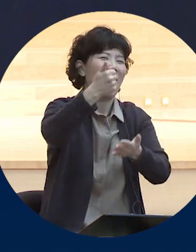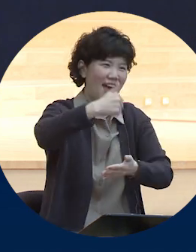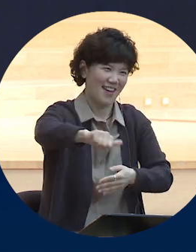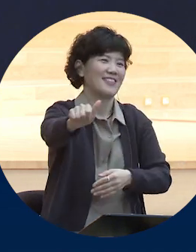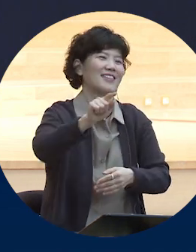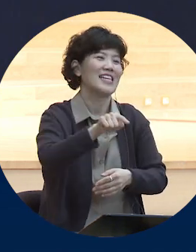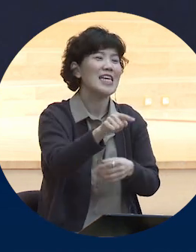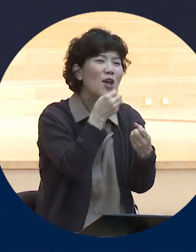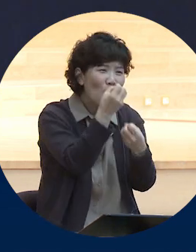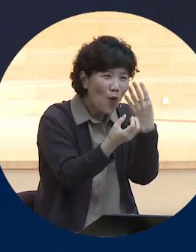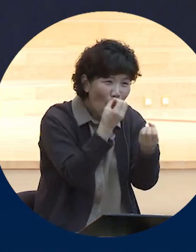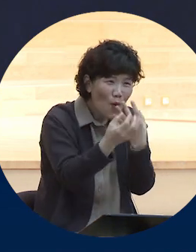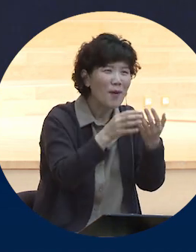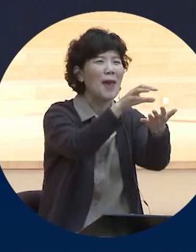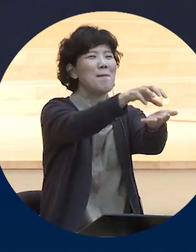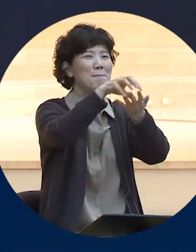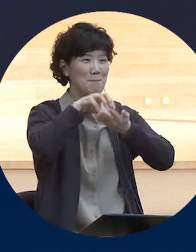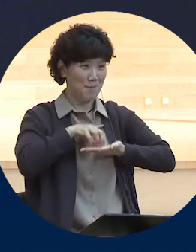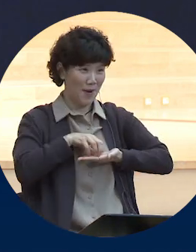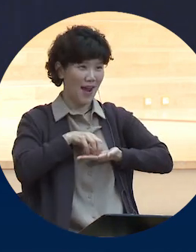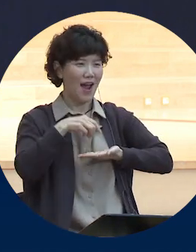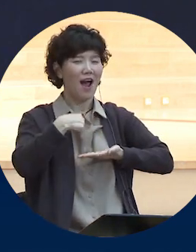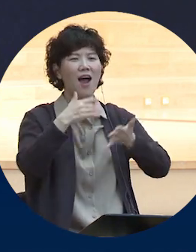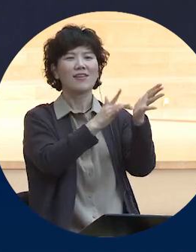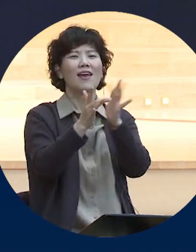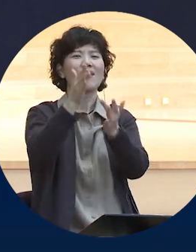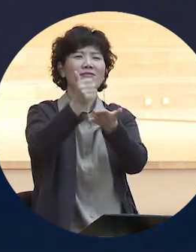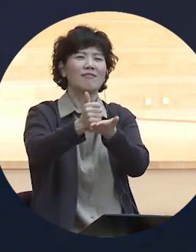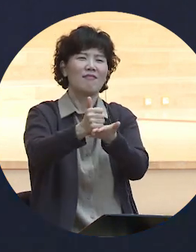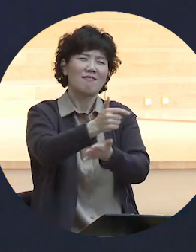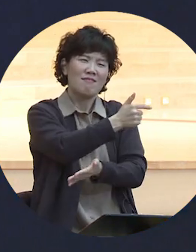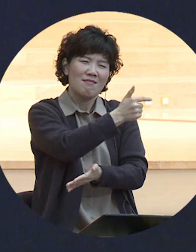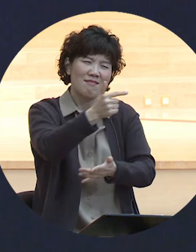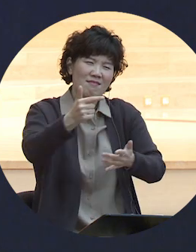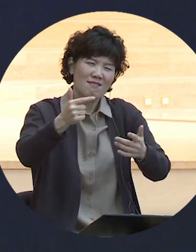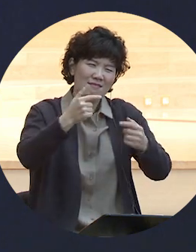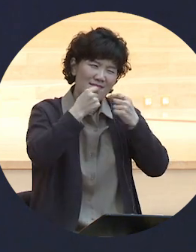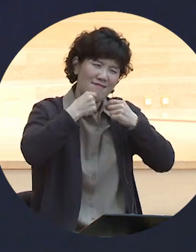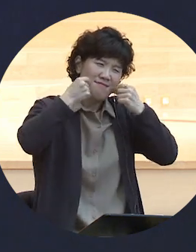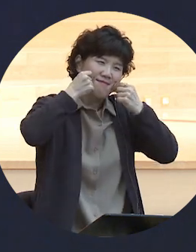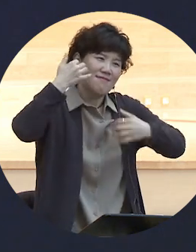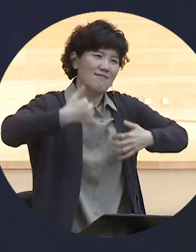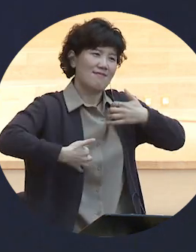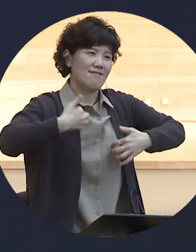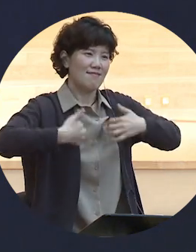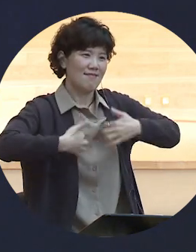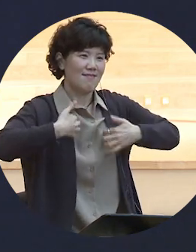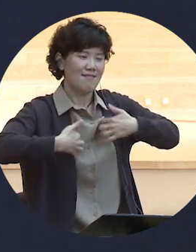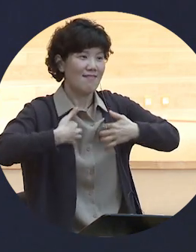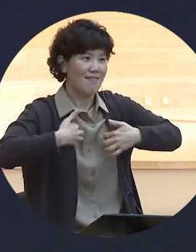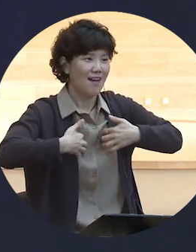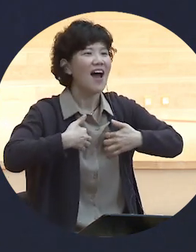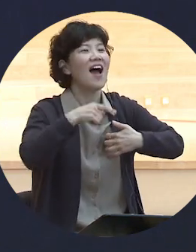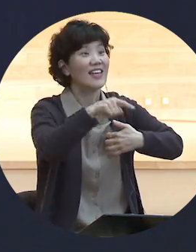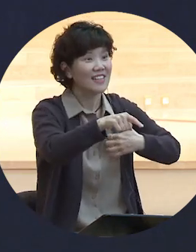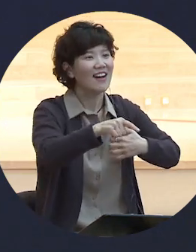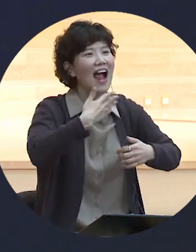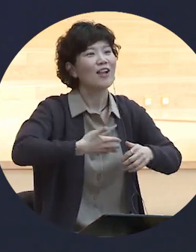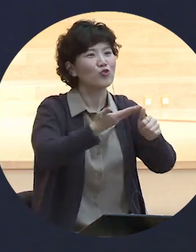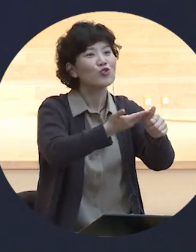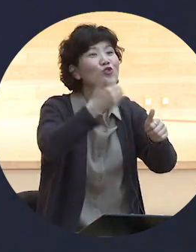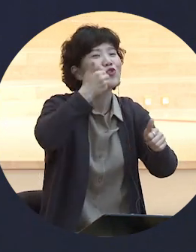이 고백을 받으시고는 예수님이 너무 기뻐가지고 이것을 알게 한 것은 하나님 아버지다